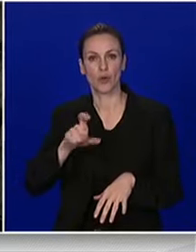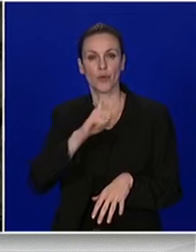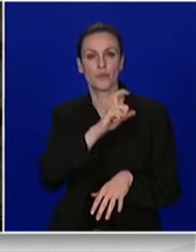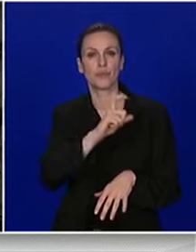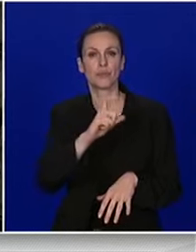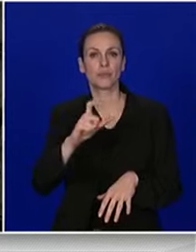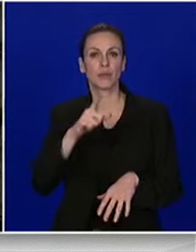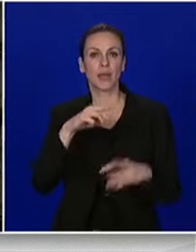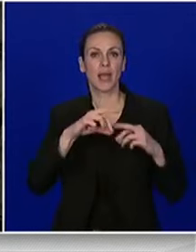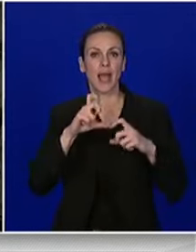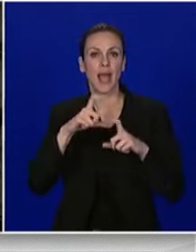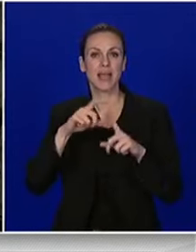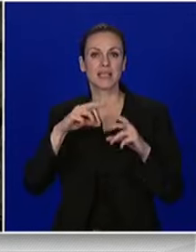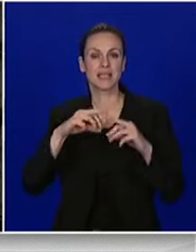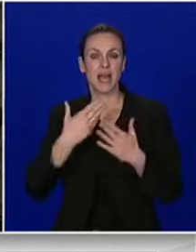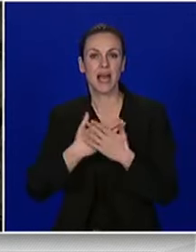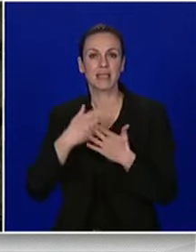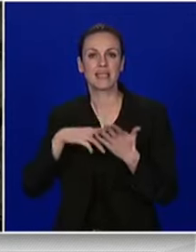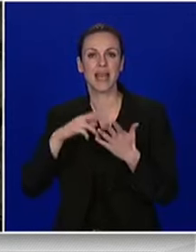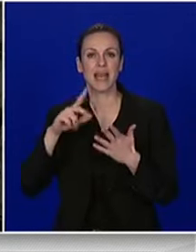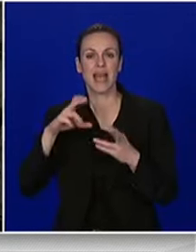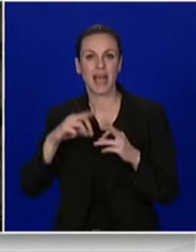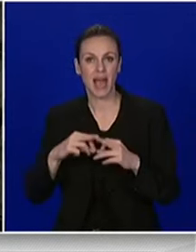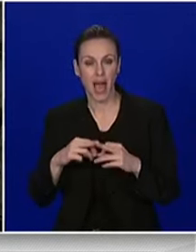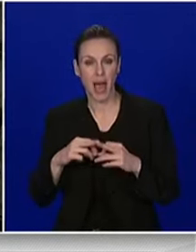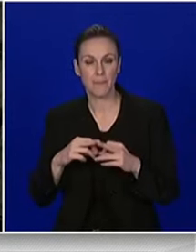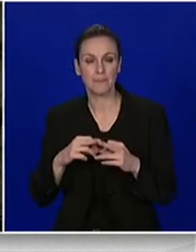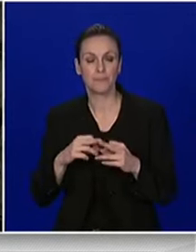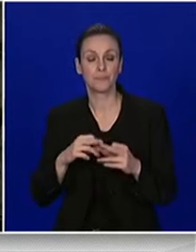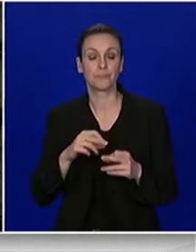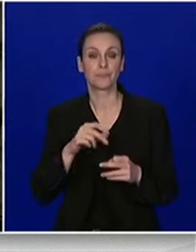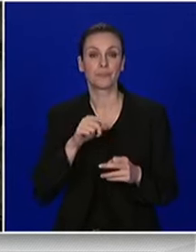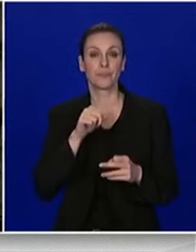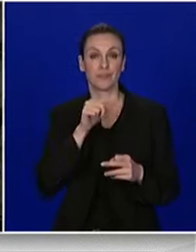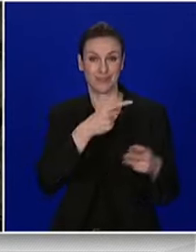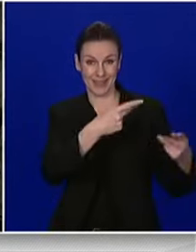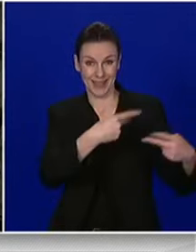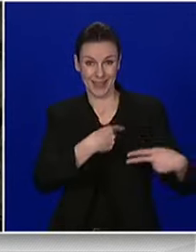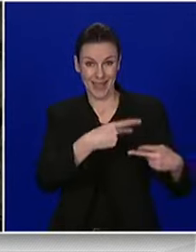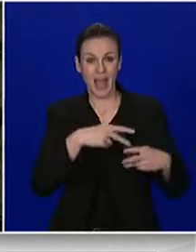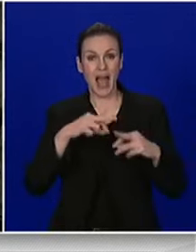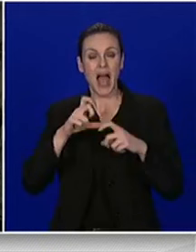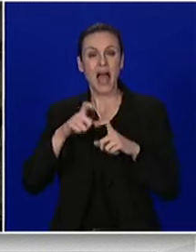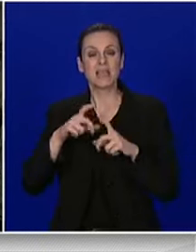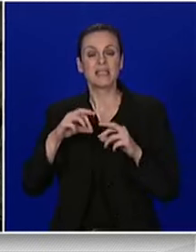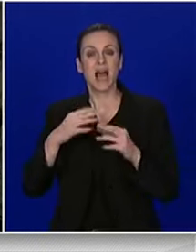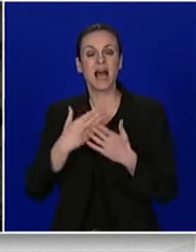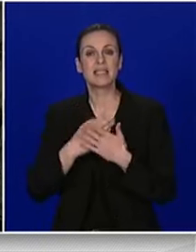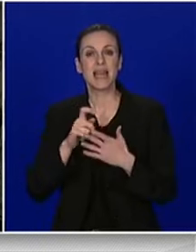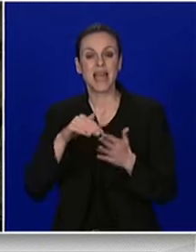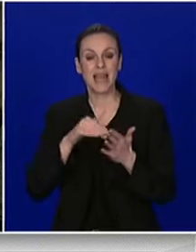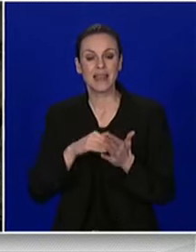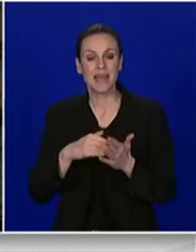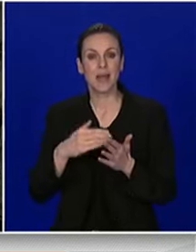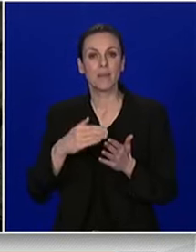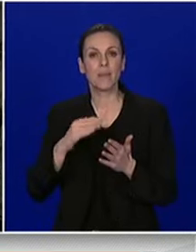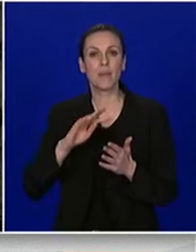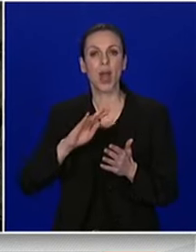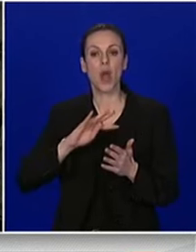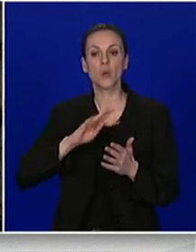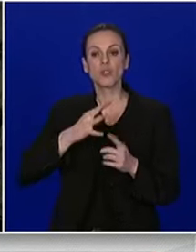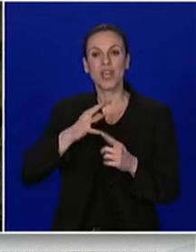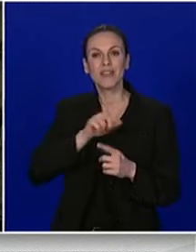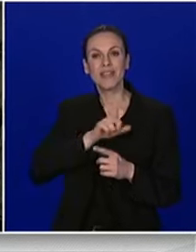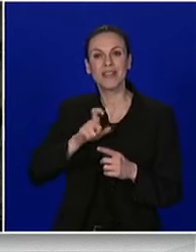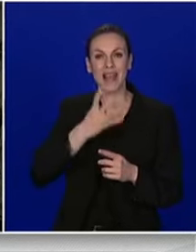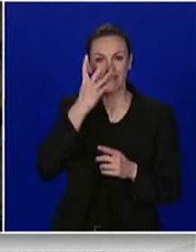doza AstraZeneca. S time da je ova isporuka AstraZeneca koja je trebala biti 4. tjedan veljače,